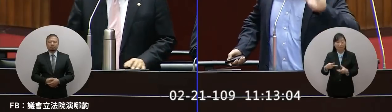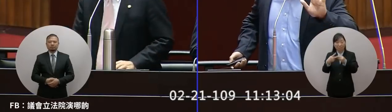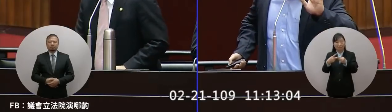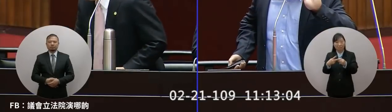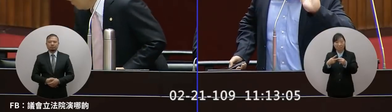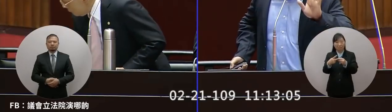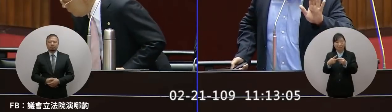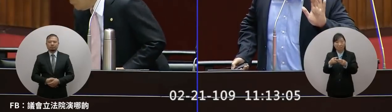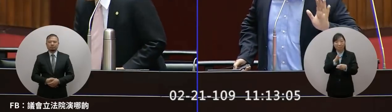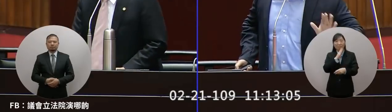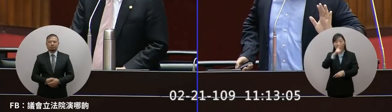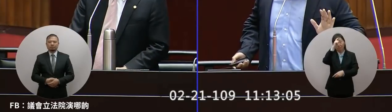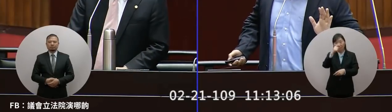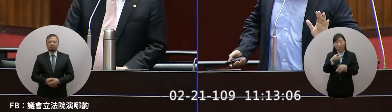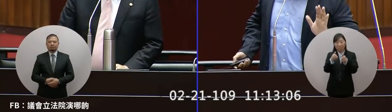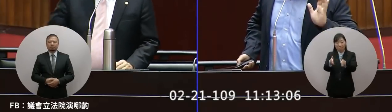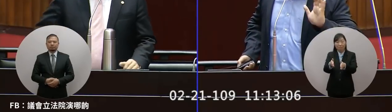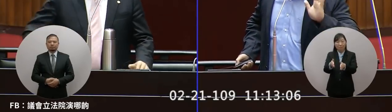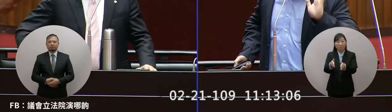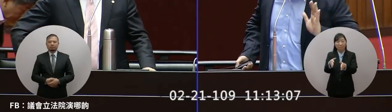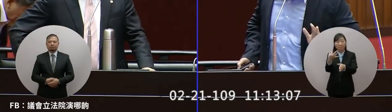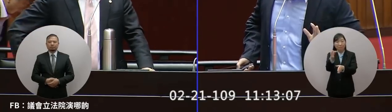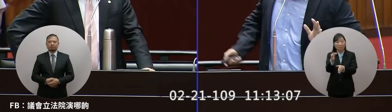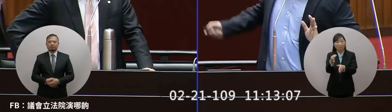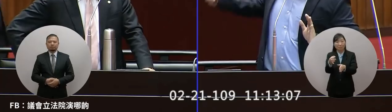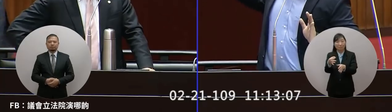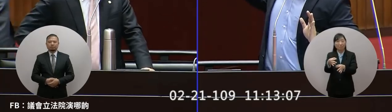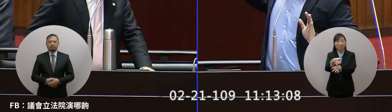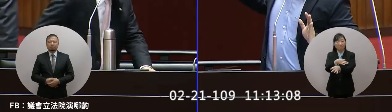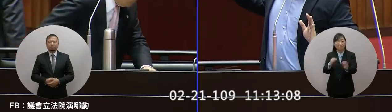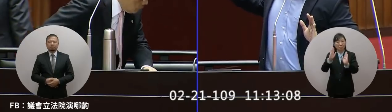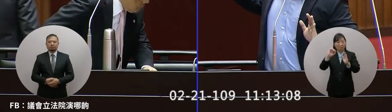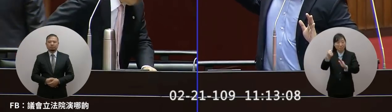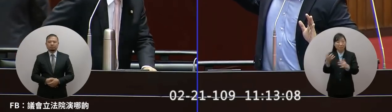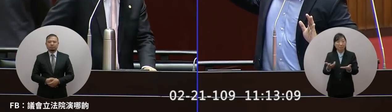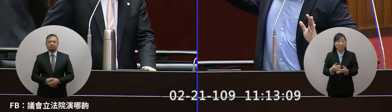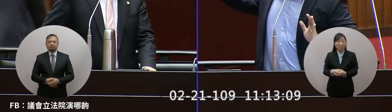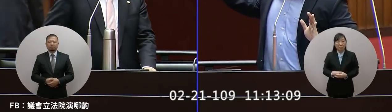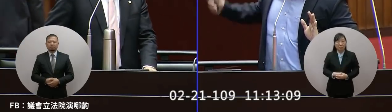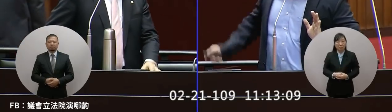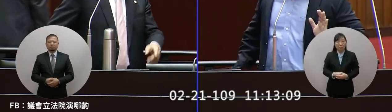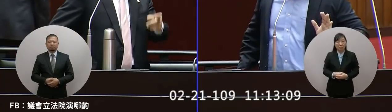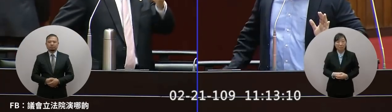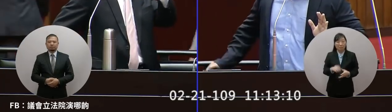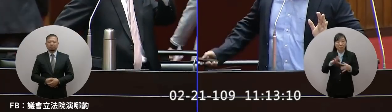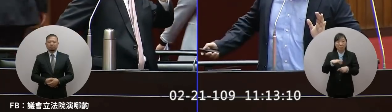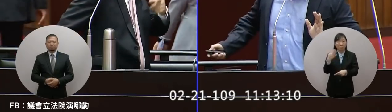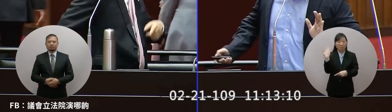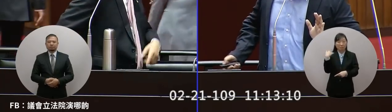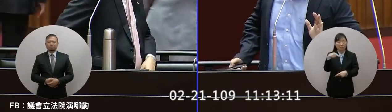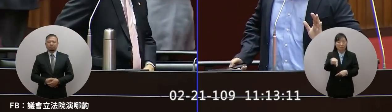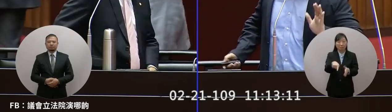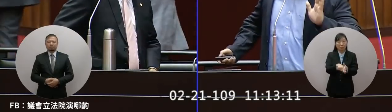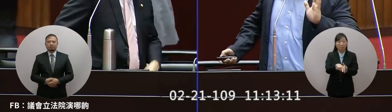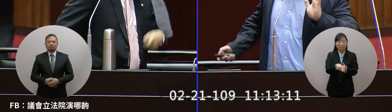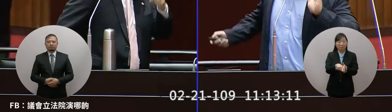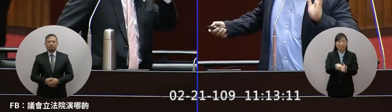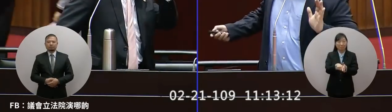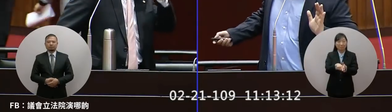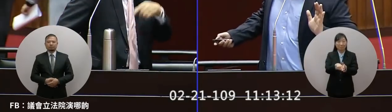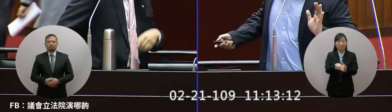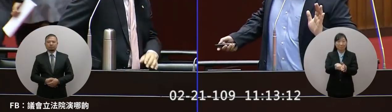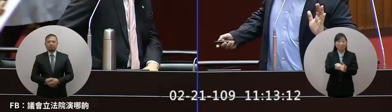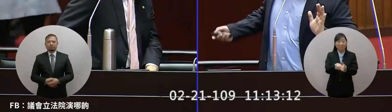哈，这个谈这个金融正义的部分啦，因为这个就。当时哈，就是说，